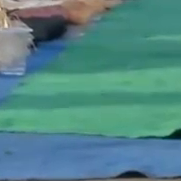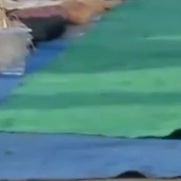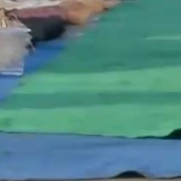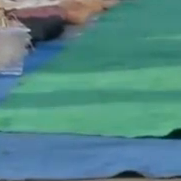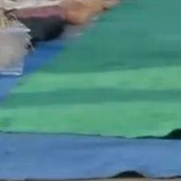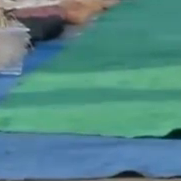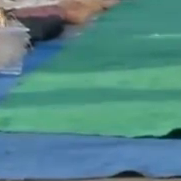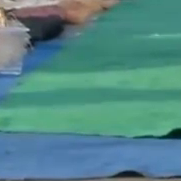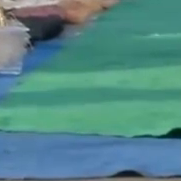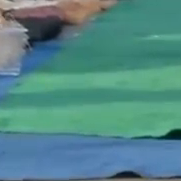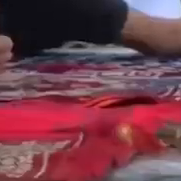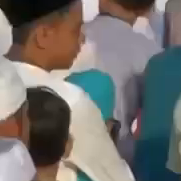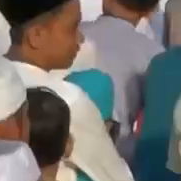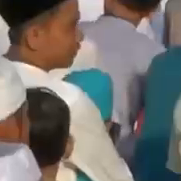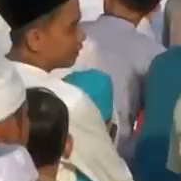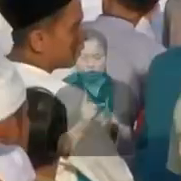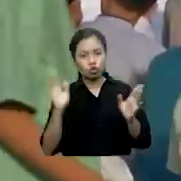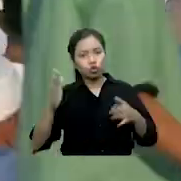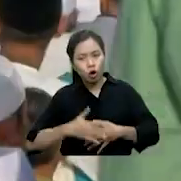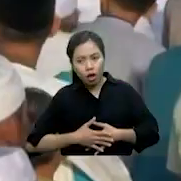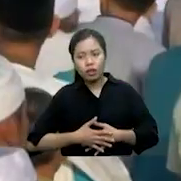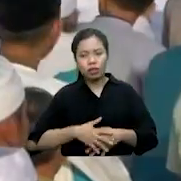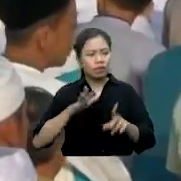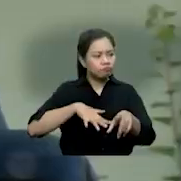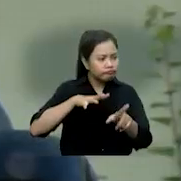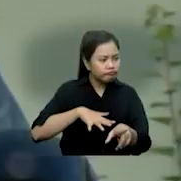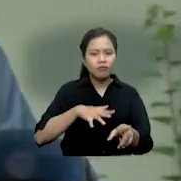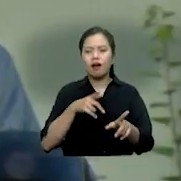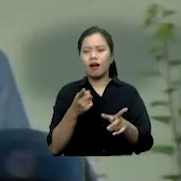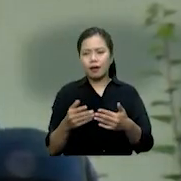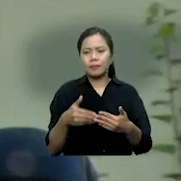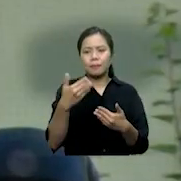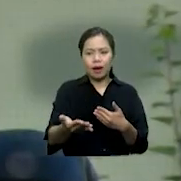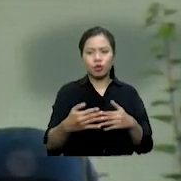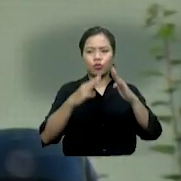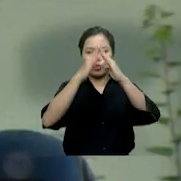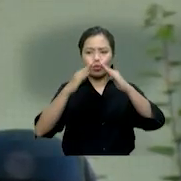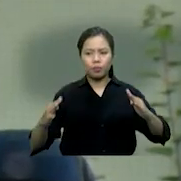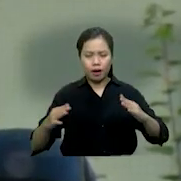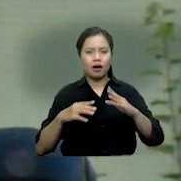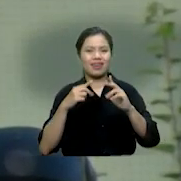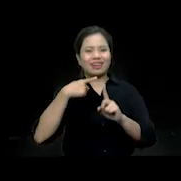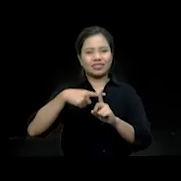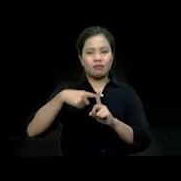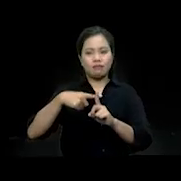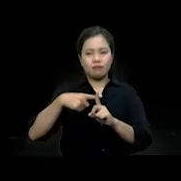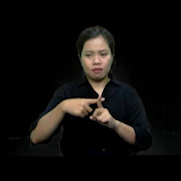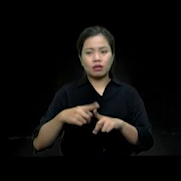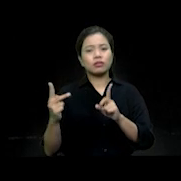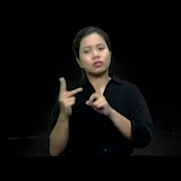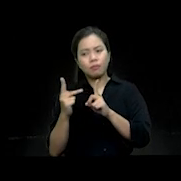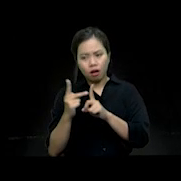Wahid. Sholat id berlangsung hikmat dilaksanakan di depan gereja Koikonia. Sementara di Semarang, Jawa Tengah, sholat